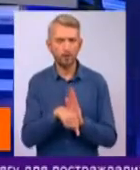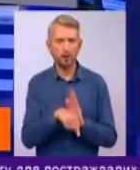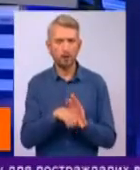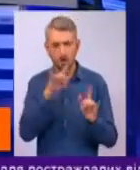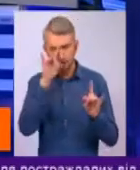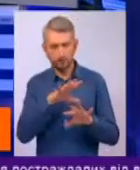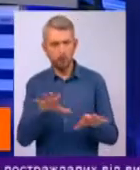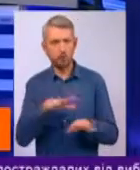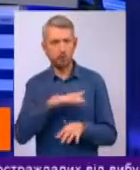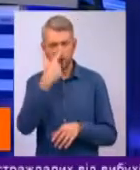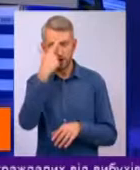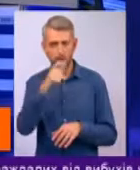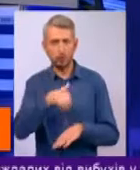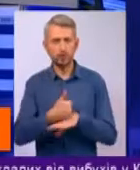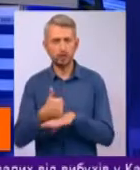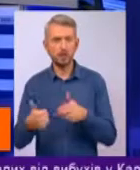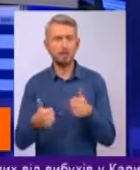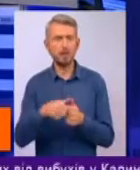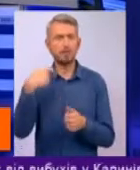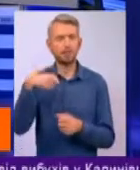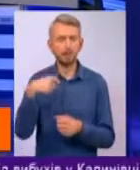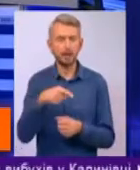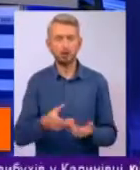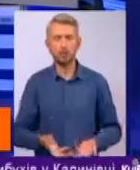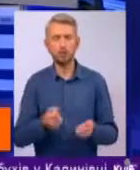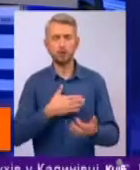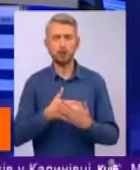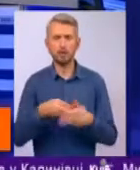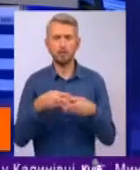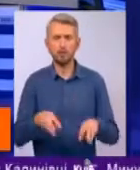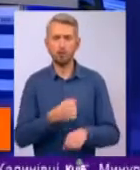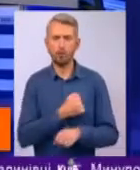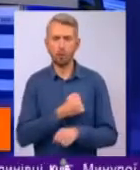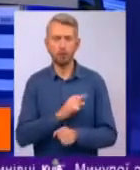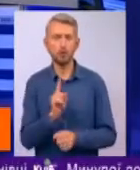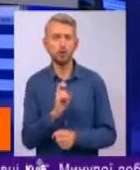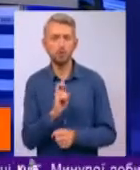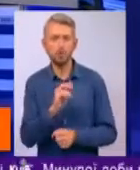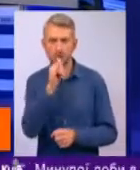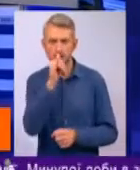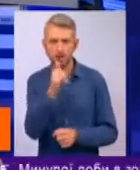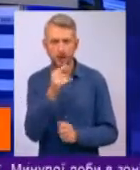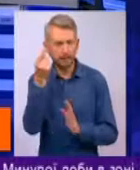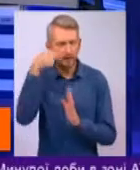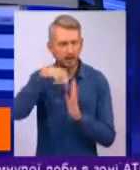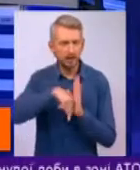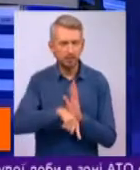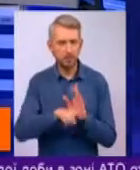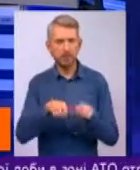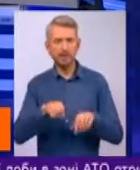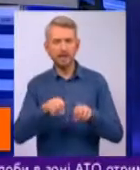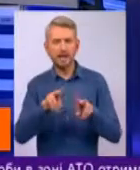була заявлена очільниками біля президента, і вона підтримується активною Мінобороною для того, щоб не дати заглибитися навіть